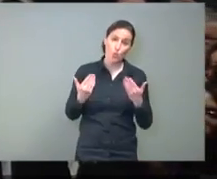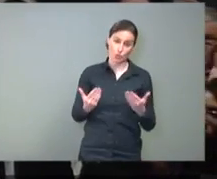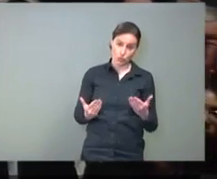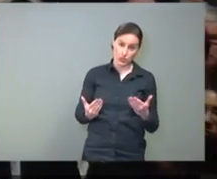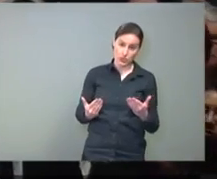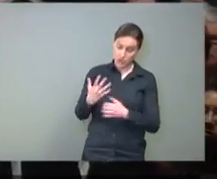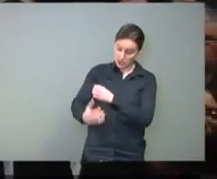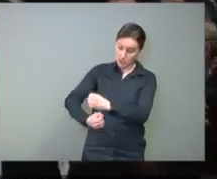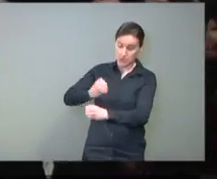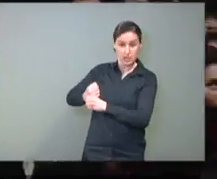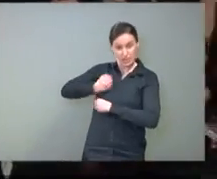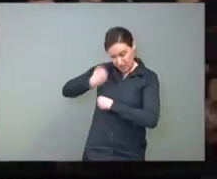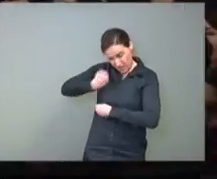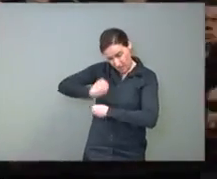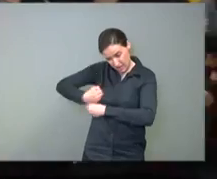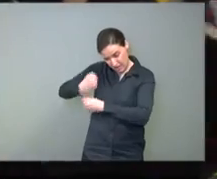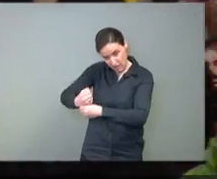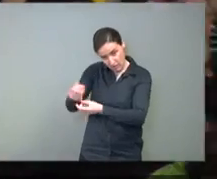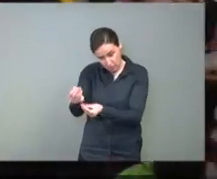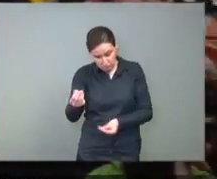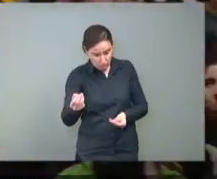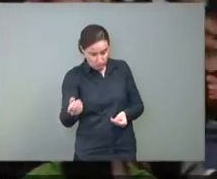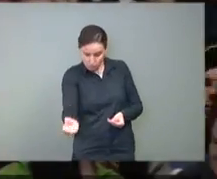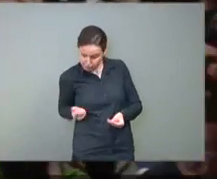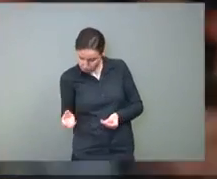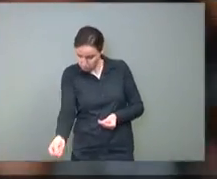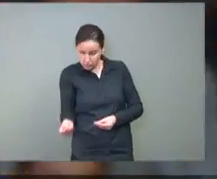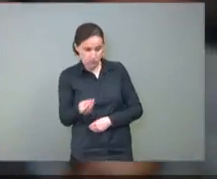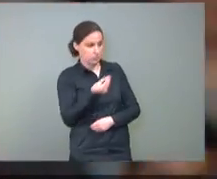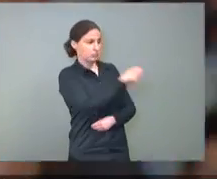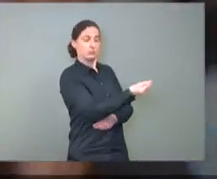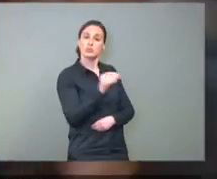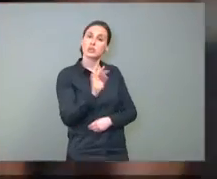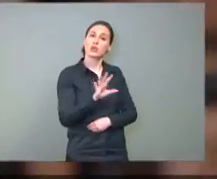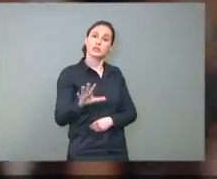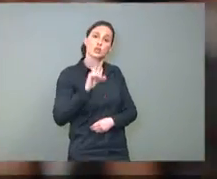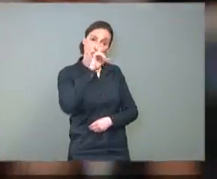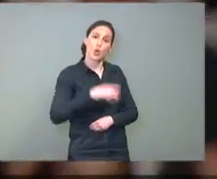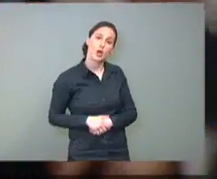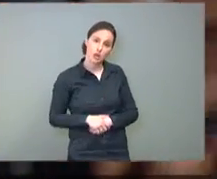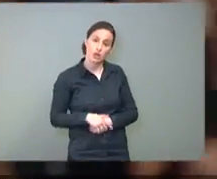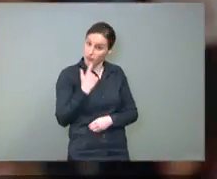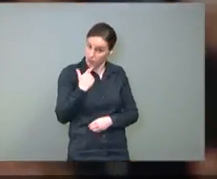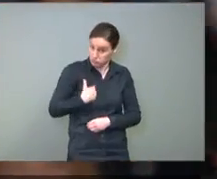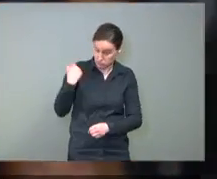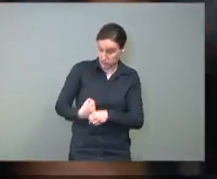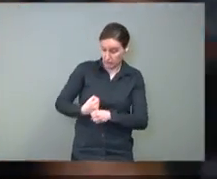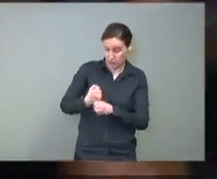Vous entendez ? 45 jours pendant lesquels vous travaillez gratuitement et eux, ils prennent tout.